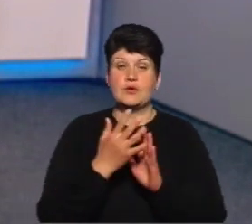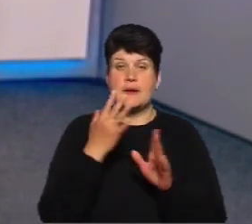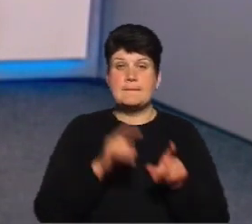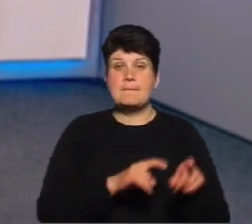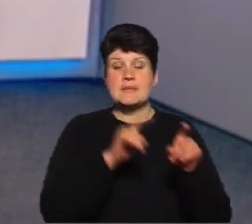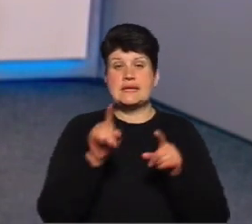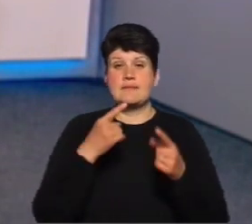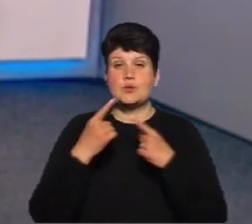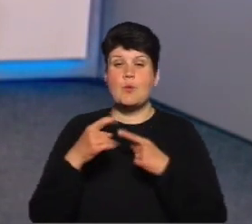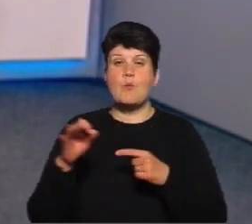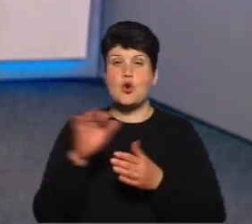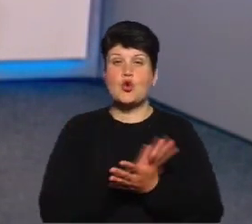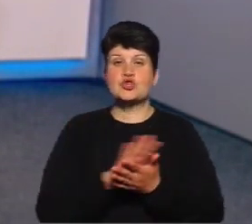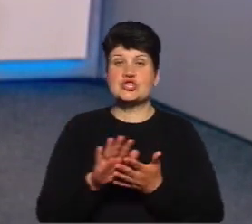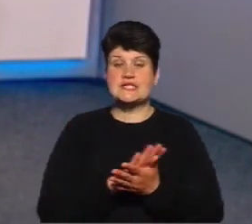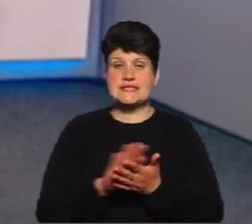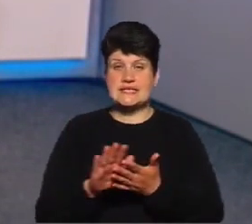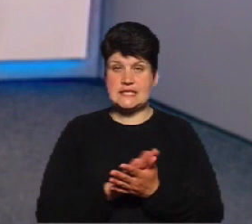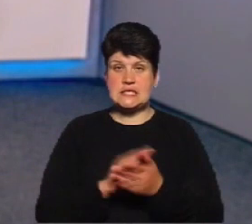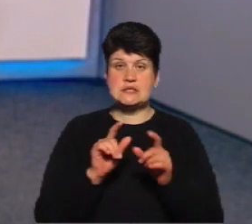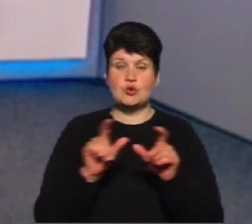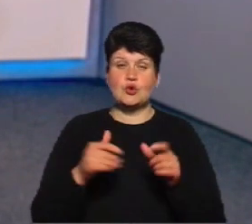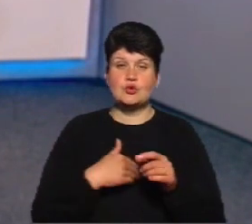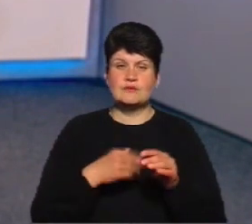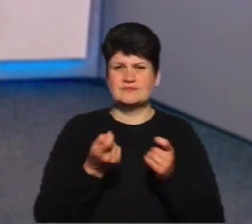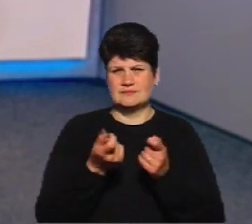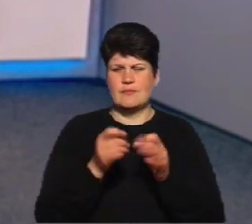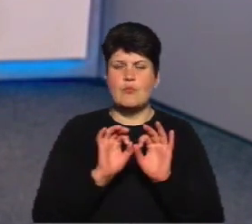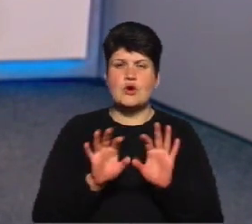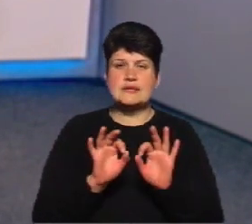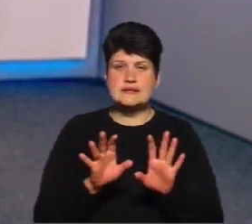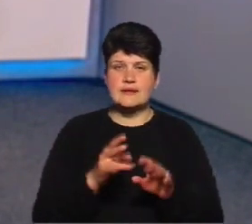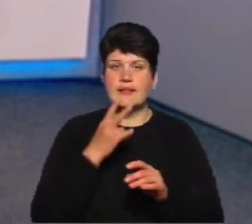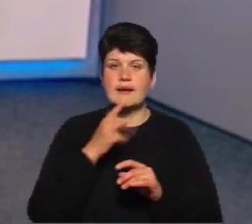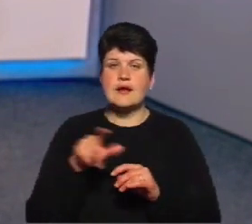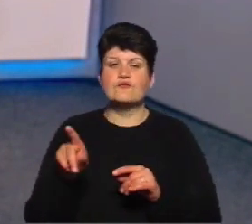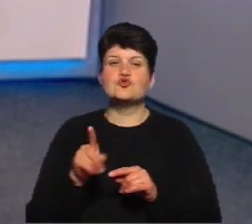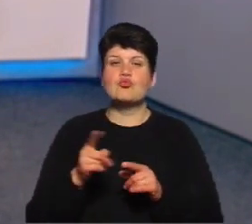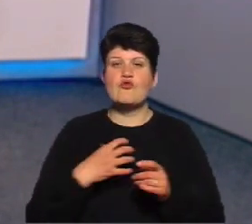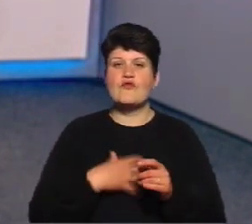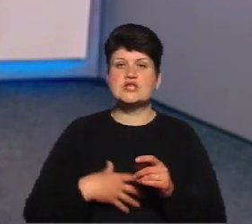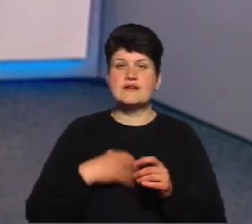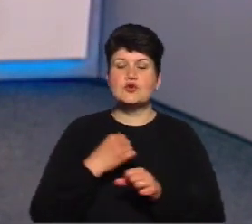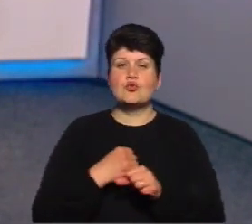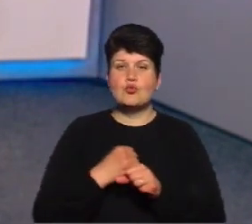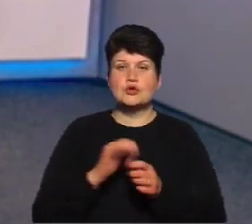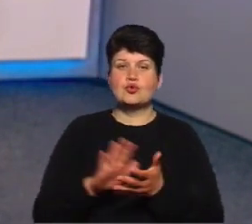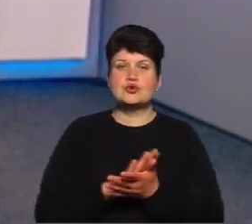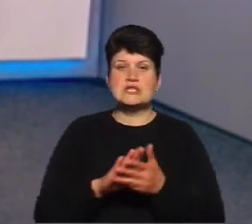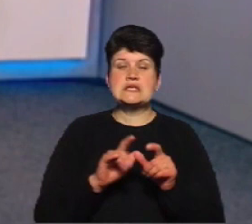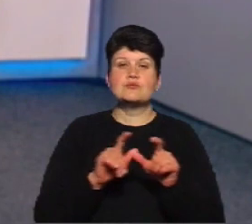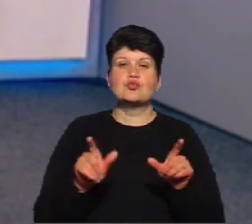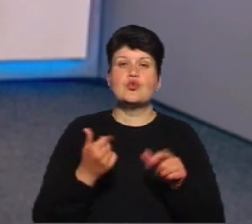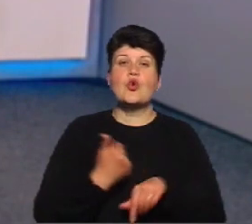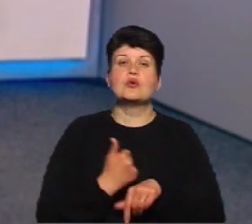про очисні споруди, хочеться, аби ви в кількох словах пояснили нашим глядачам, в чому важливість роботи очисних споруд, яка їхня основна функція. І